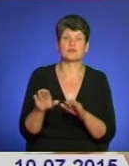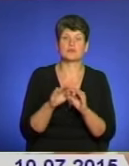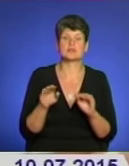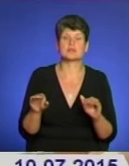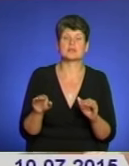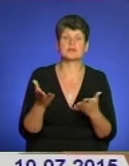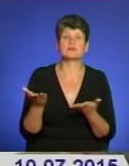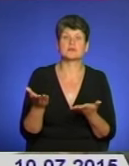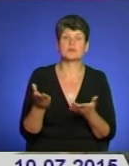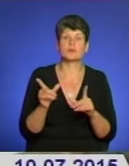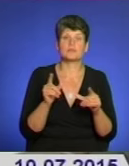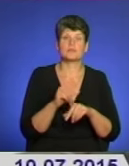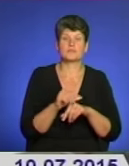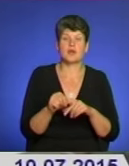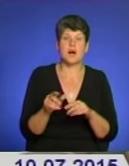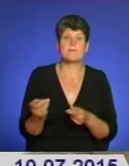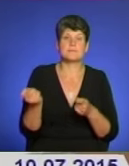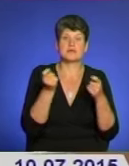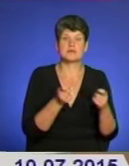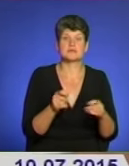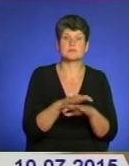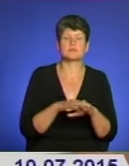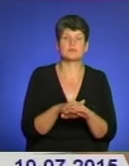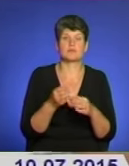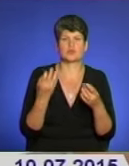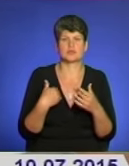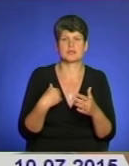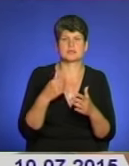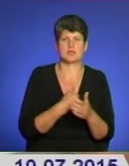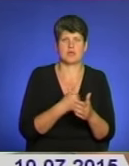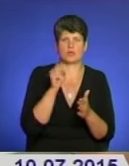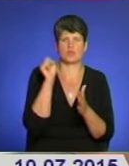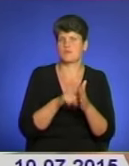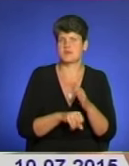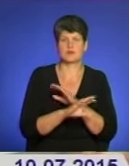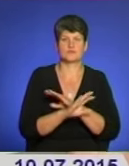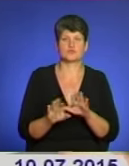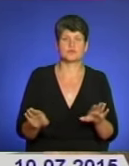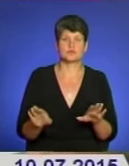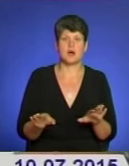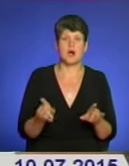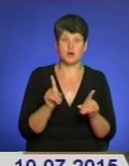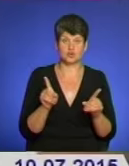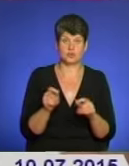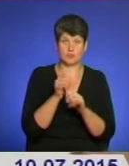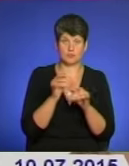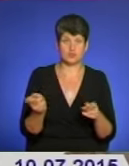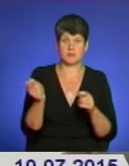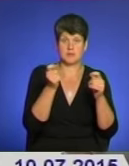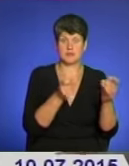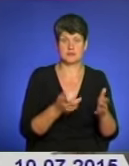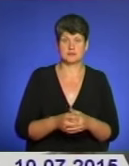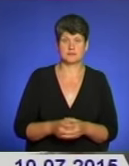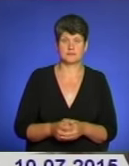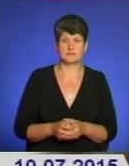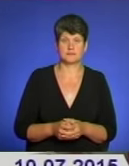за границю? А щоб базари перенести відсюди? Це не просто нас хочуть убити. І все. А що не можна перенести не так далеко, як вам пропонують?